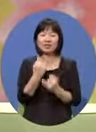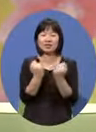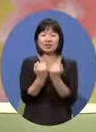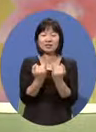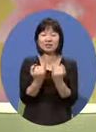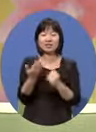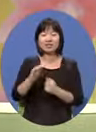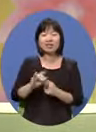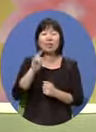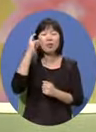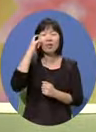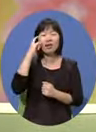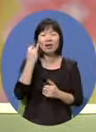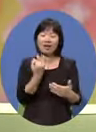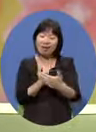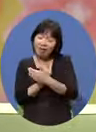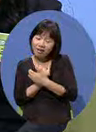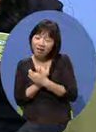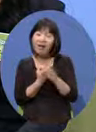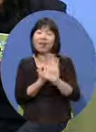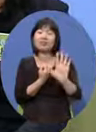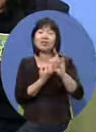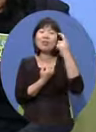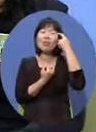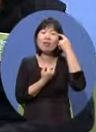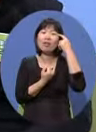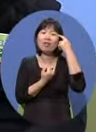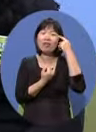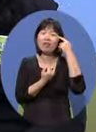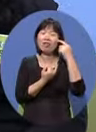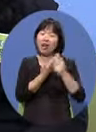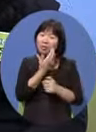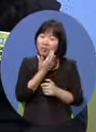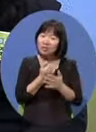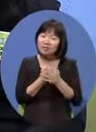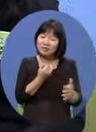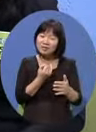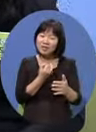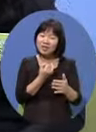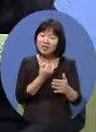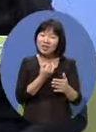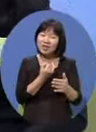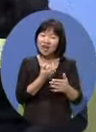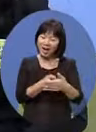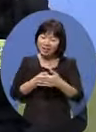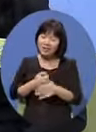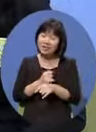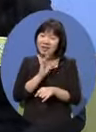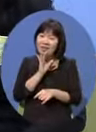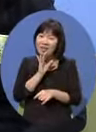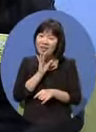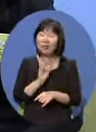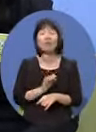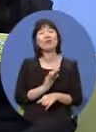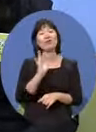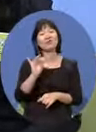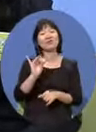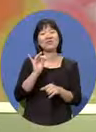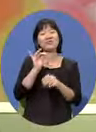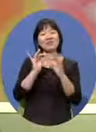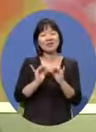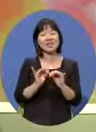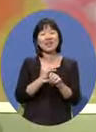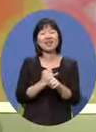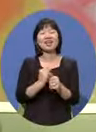여잔데 왜 그 스킨십을 이렇게 아끼시는 거예요? 너무 아까워서 못 만지시는 거예요? 그렇죠. 아, 그거군요. 근데 아내분은 그걸